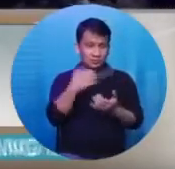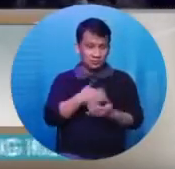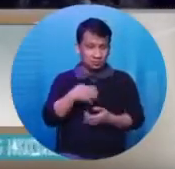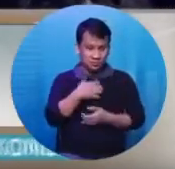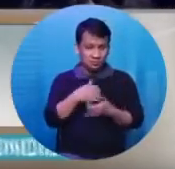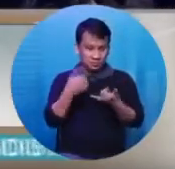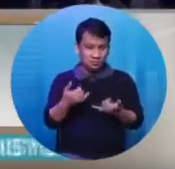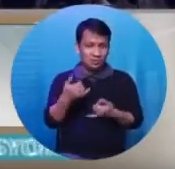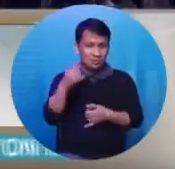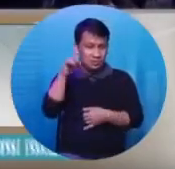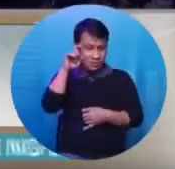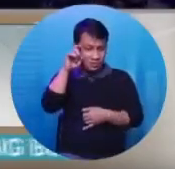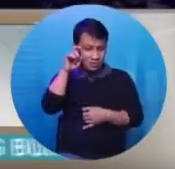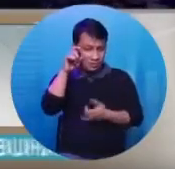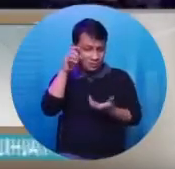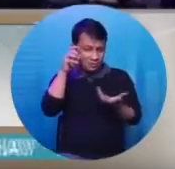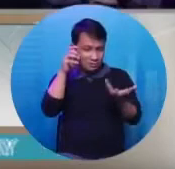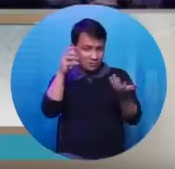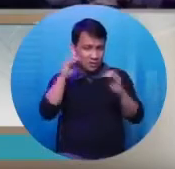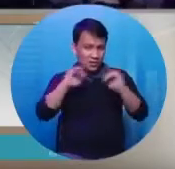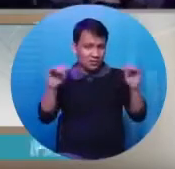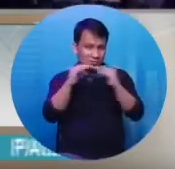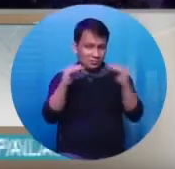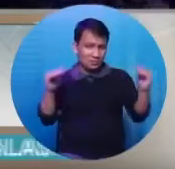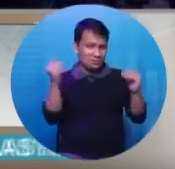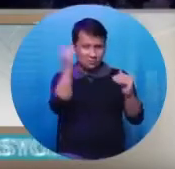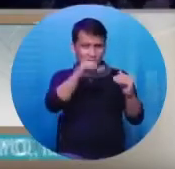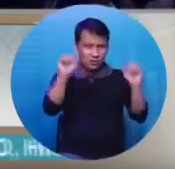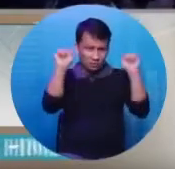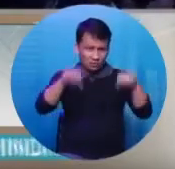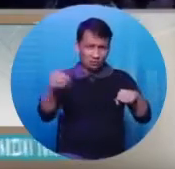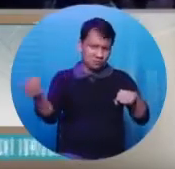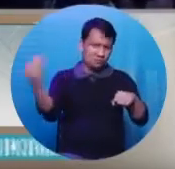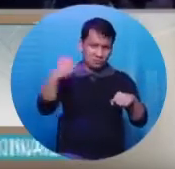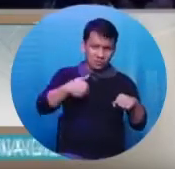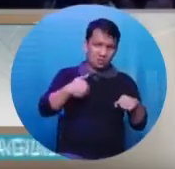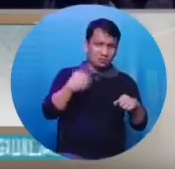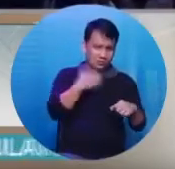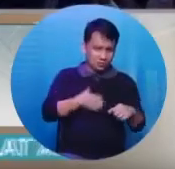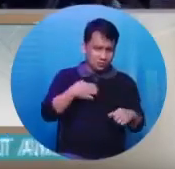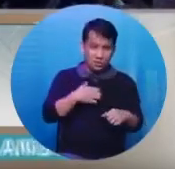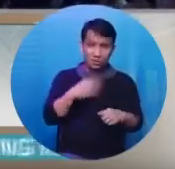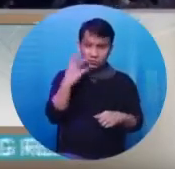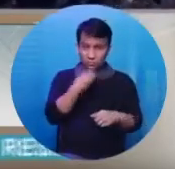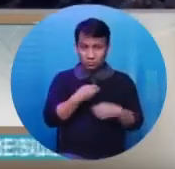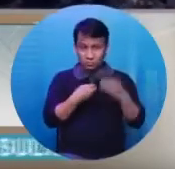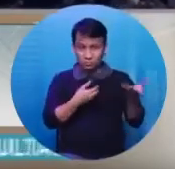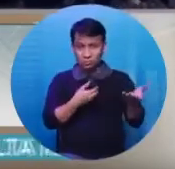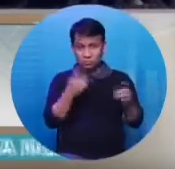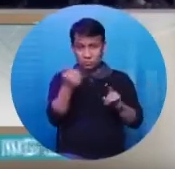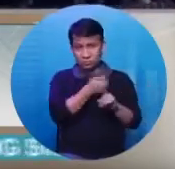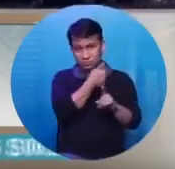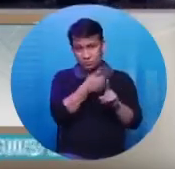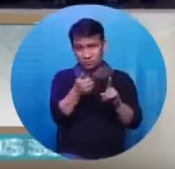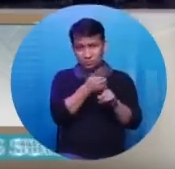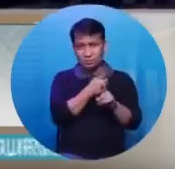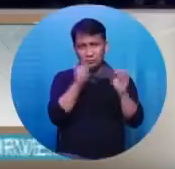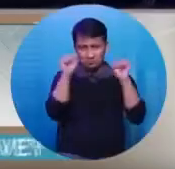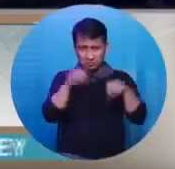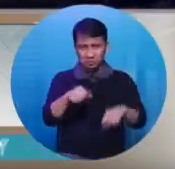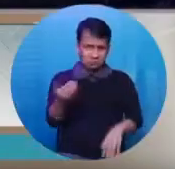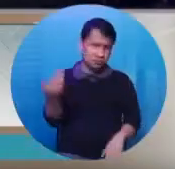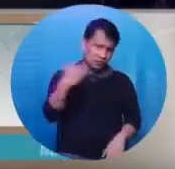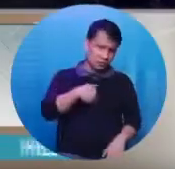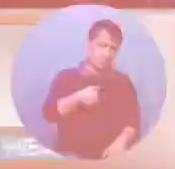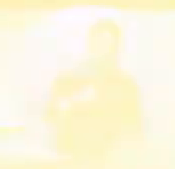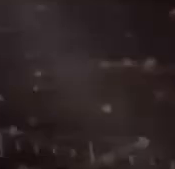inireklamo sa inyo ngayon, idol. Kaya dito, patas eh. Anybody, pwedeng pumunta rito, magsumbong kung kayo po'y inape. Okay? Andito lang